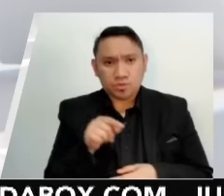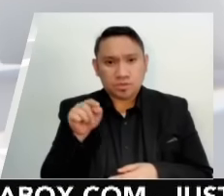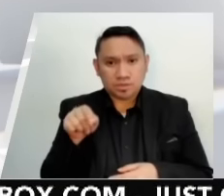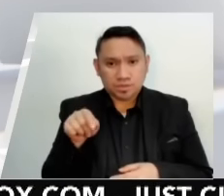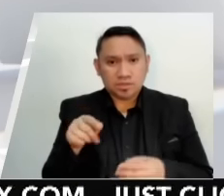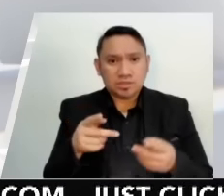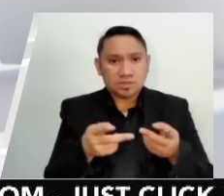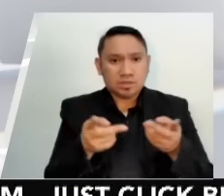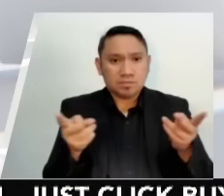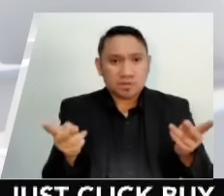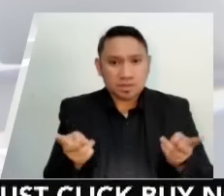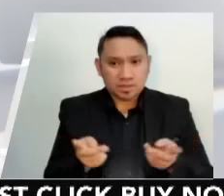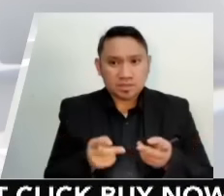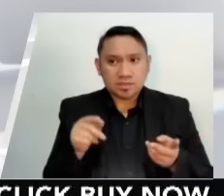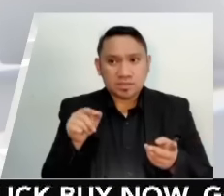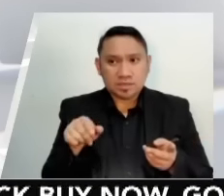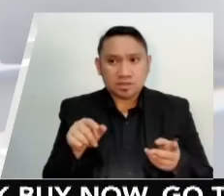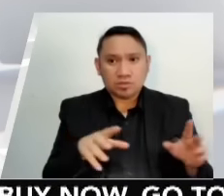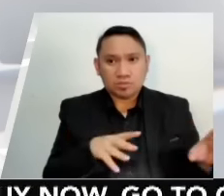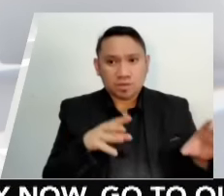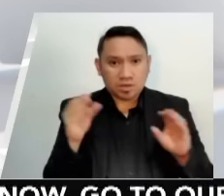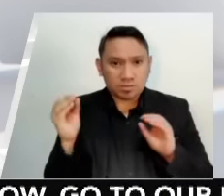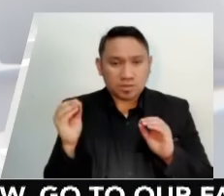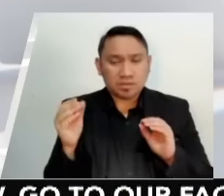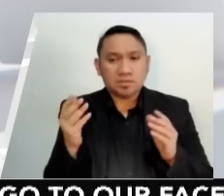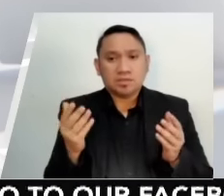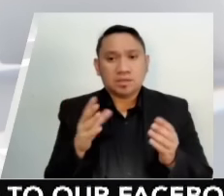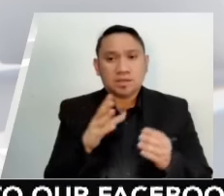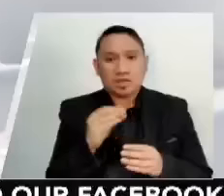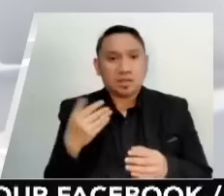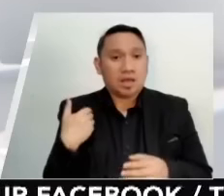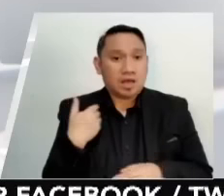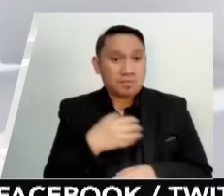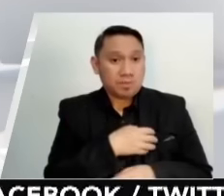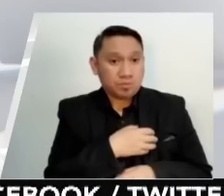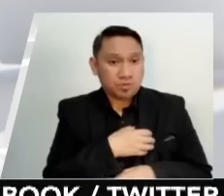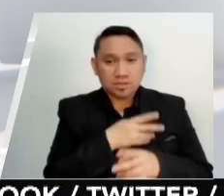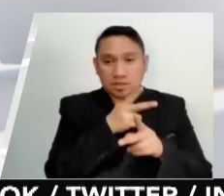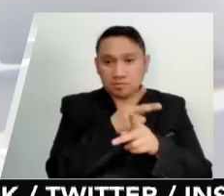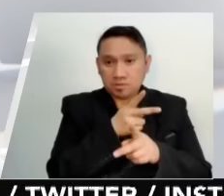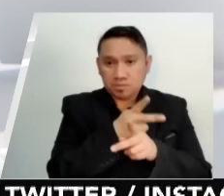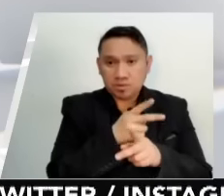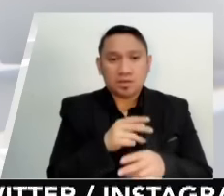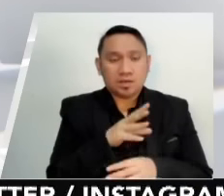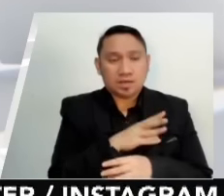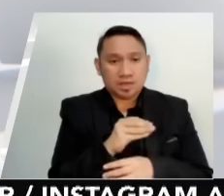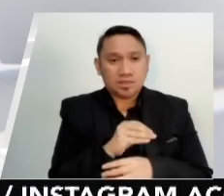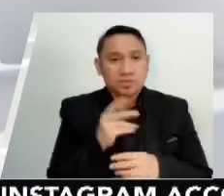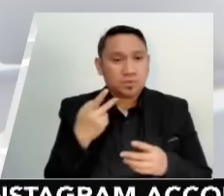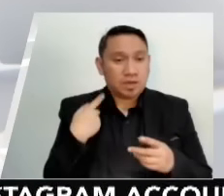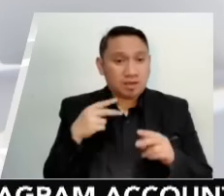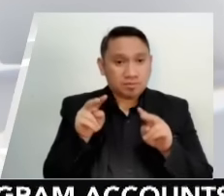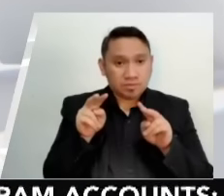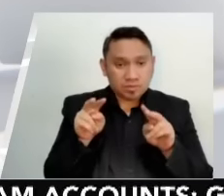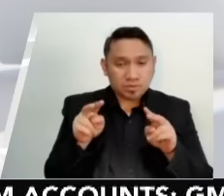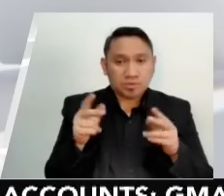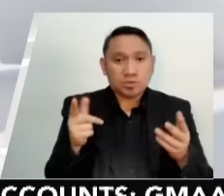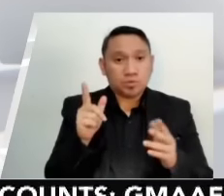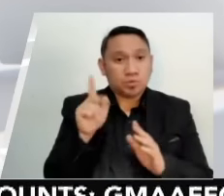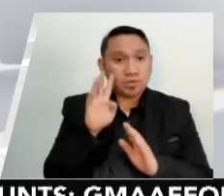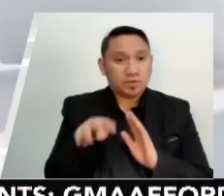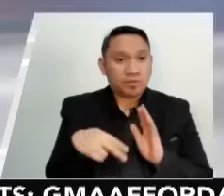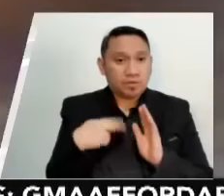ako po ay umalis doon ay meron pong mga pulis na nakabantay at even doon sa mga watchtowers po natin ay 24 hours naman po yun